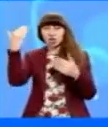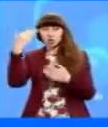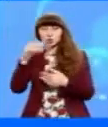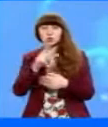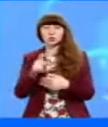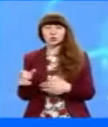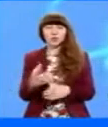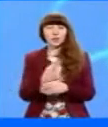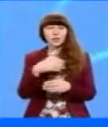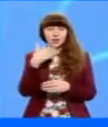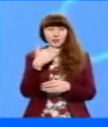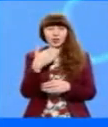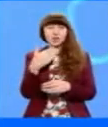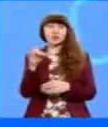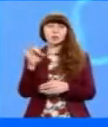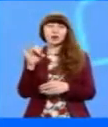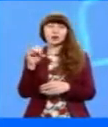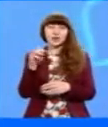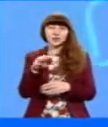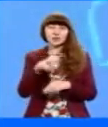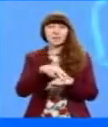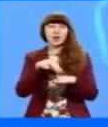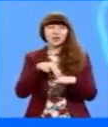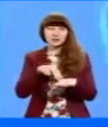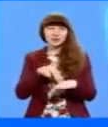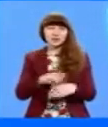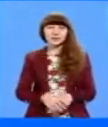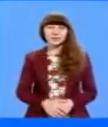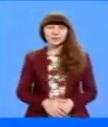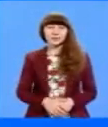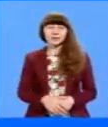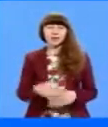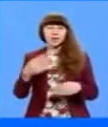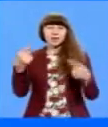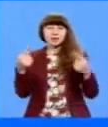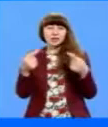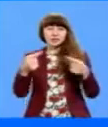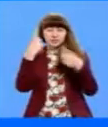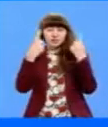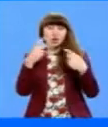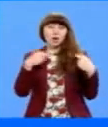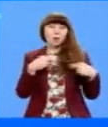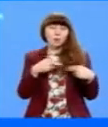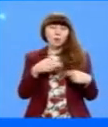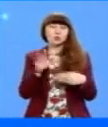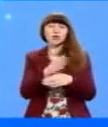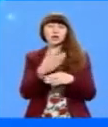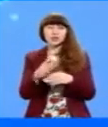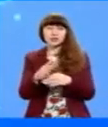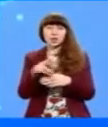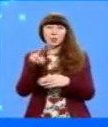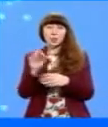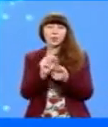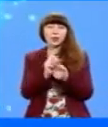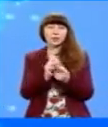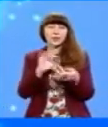туралы облыстық полиция департаментінің баспасөз қызметі хабарлауда. Мәліметке сәйкес, Қостанай облыстық полиция департаменті кибер